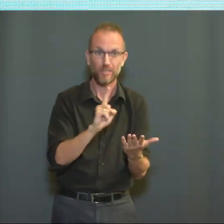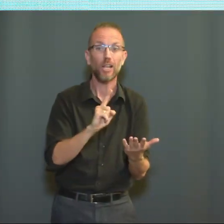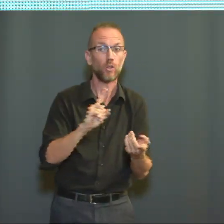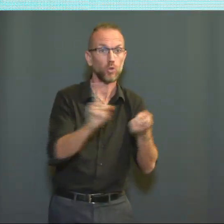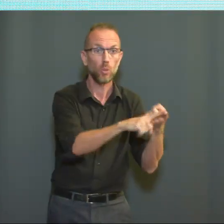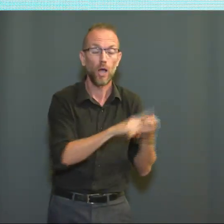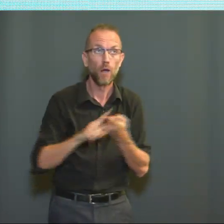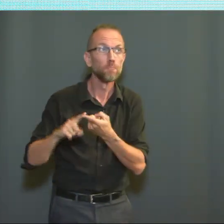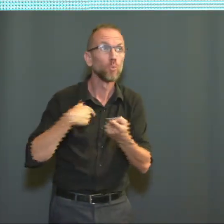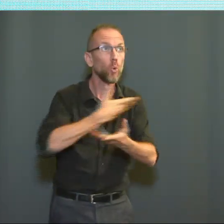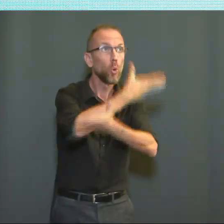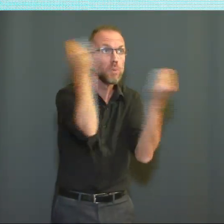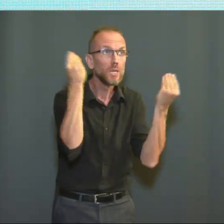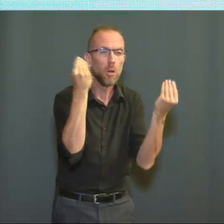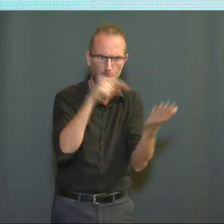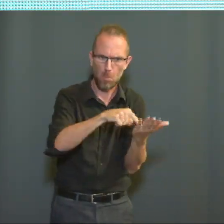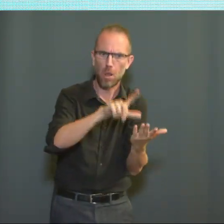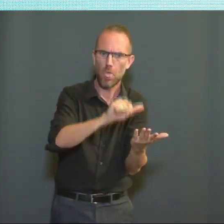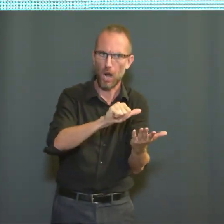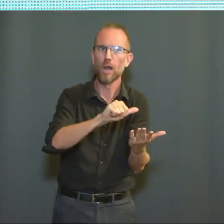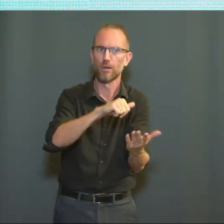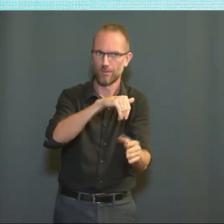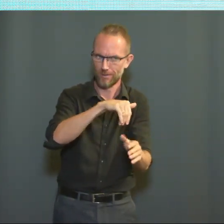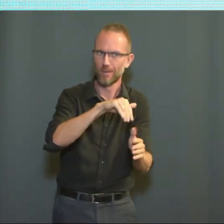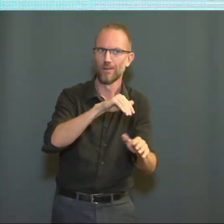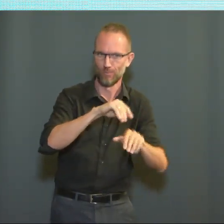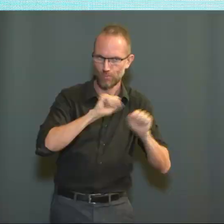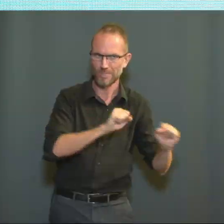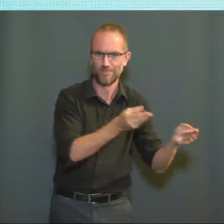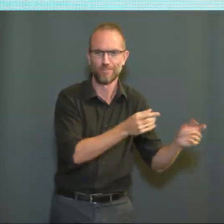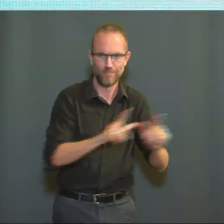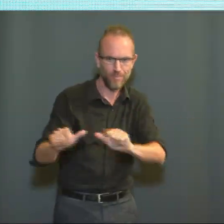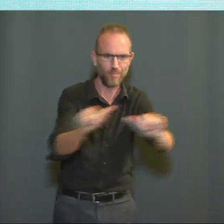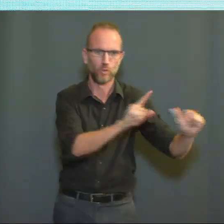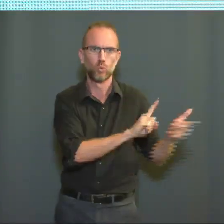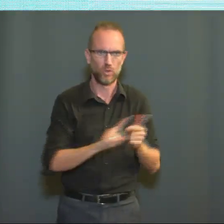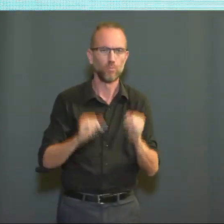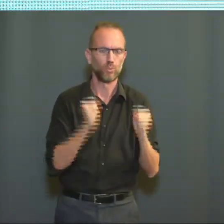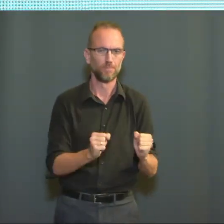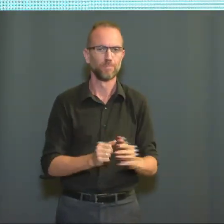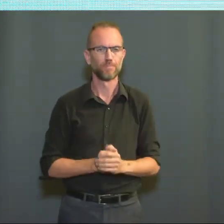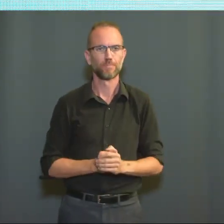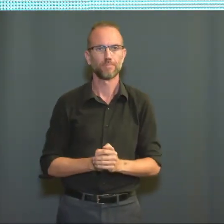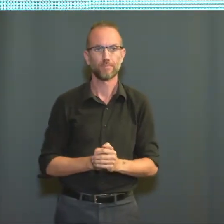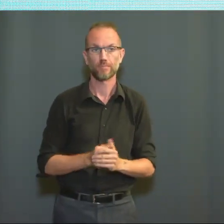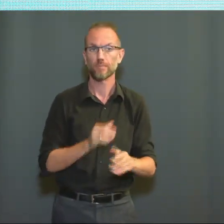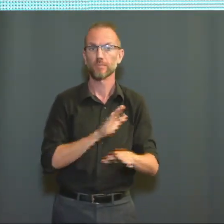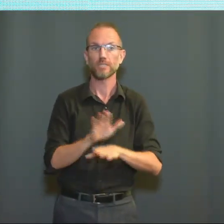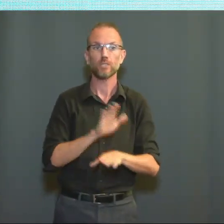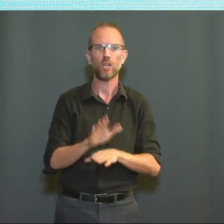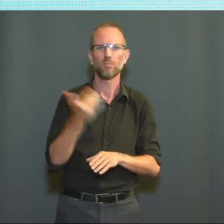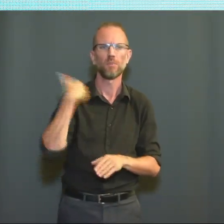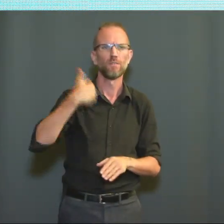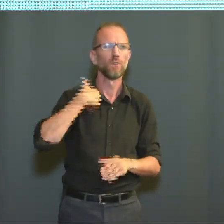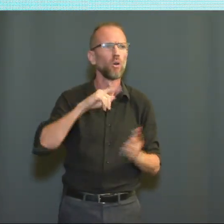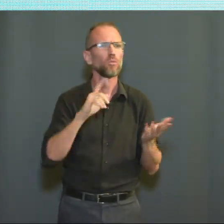pas ou que vous ne connaissez pas. Les personnes que vous avez rencontrées dans les transports publics, par